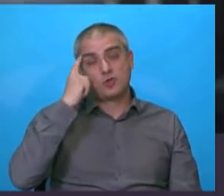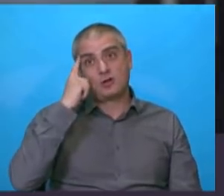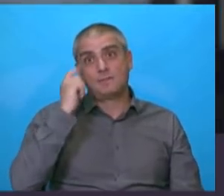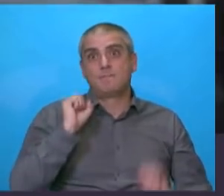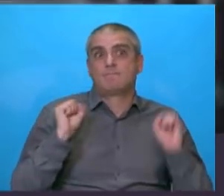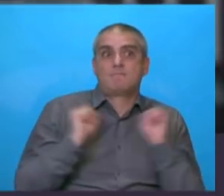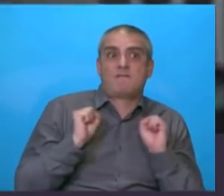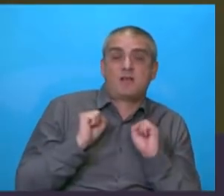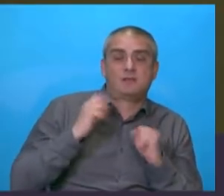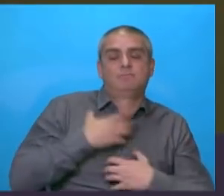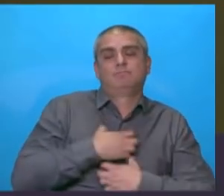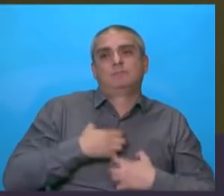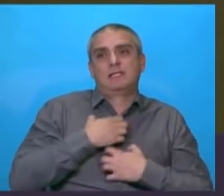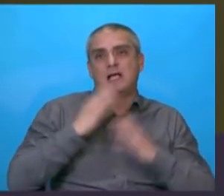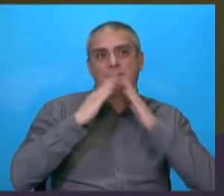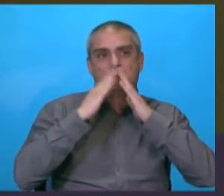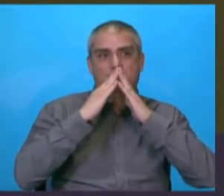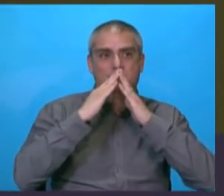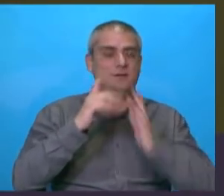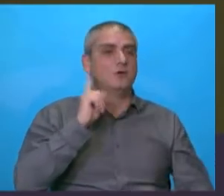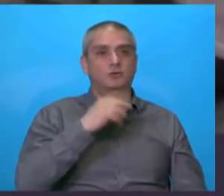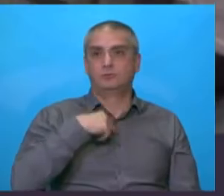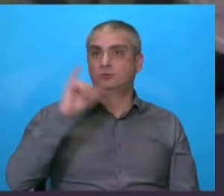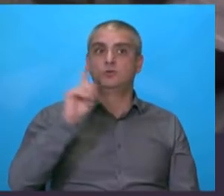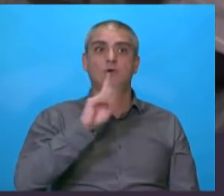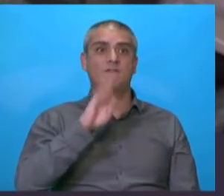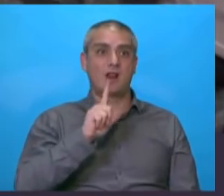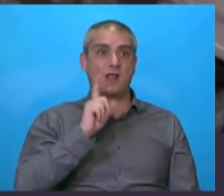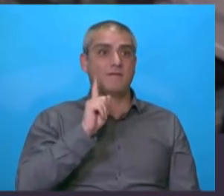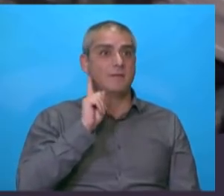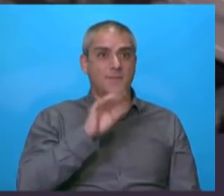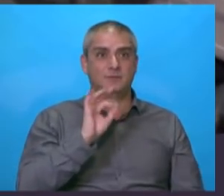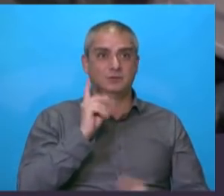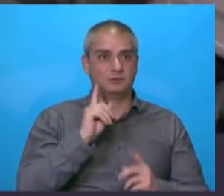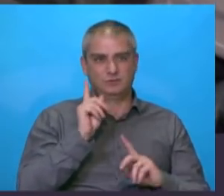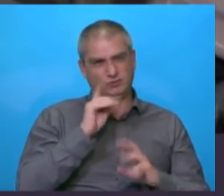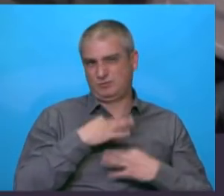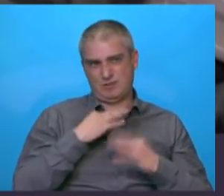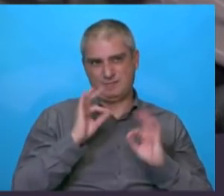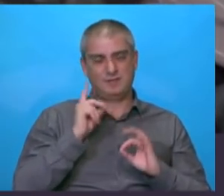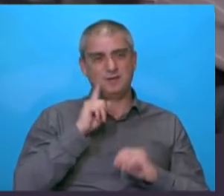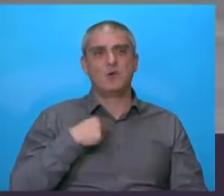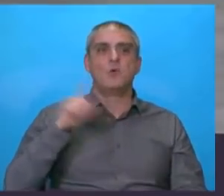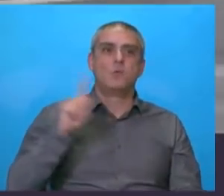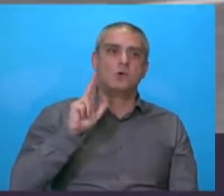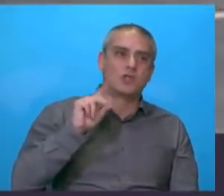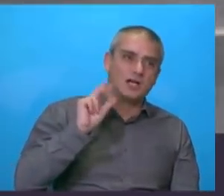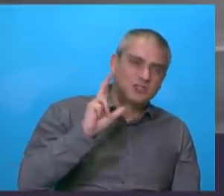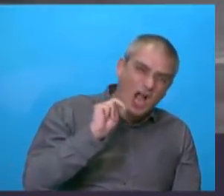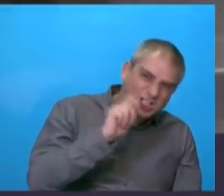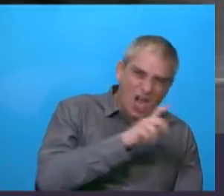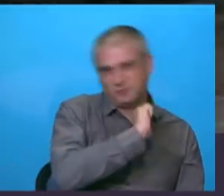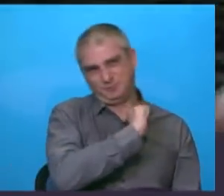מפוחדים, מתגעגעים. קוראים לי יובל, אבל באמת שלא השם האמיתי שלי, קוראים לי יובל צ'אנג'אר בסינית. אני